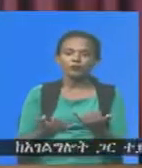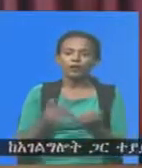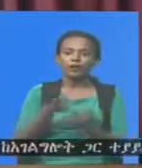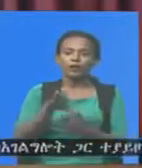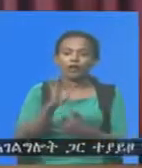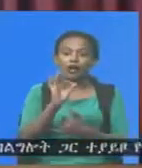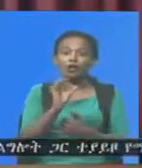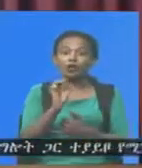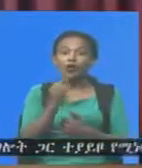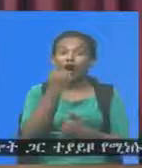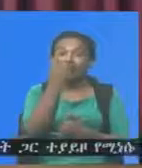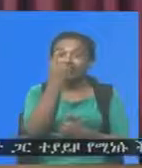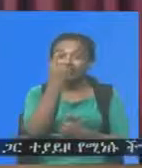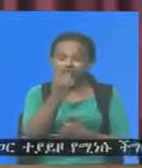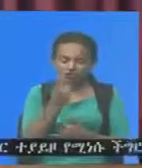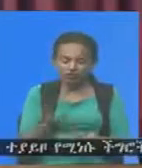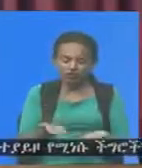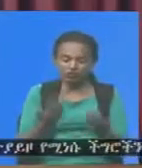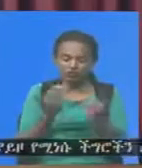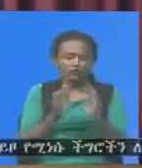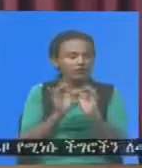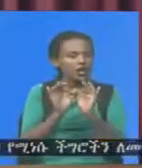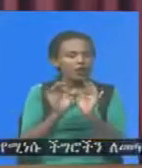ያገኘው አንጃች ትርፍ የለም።